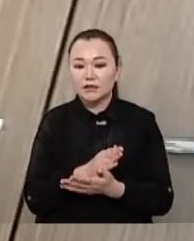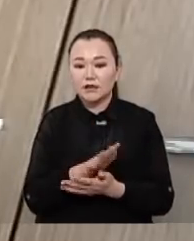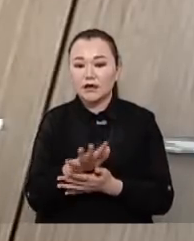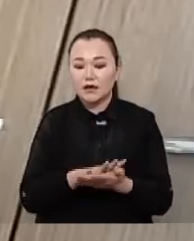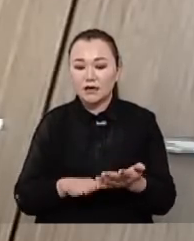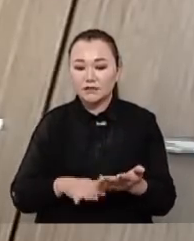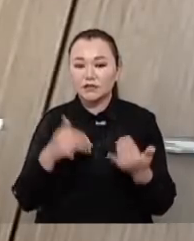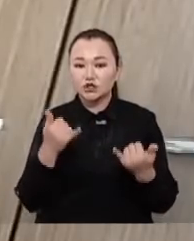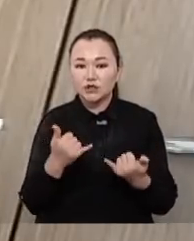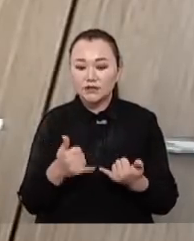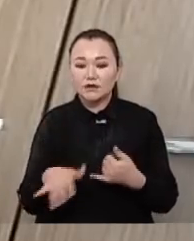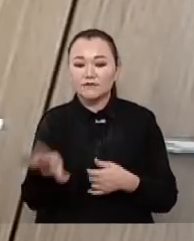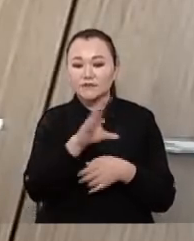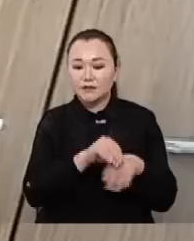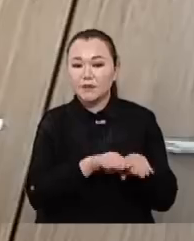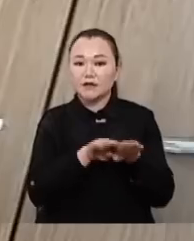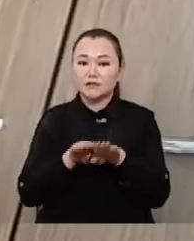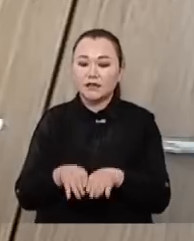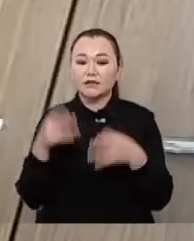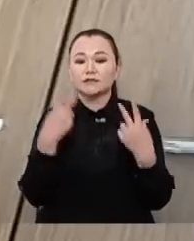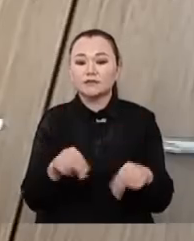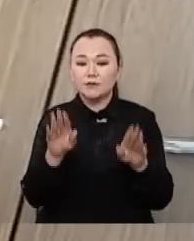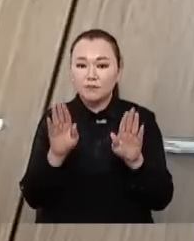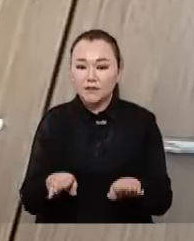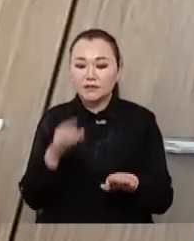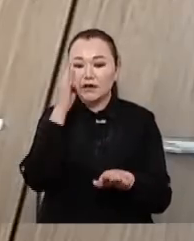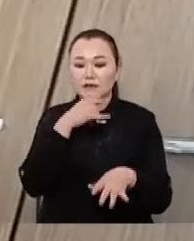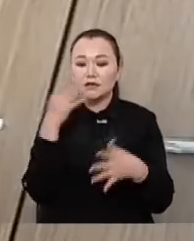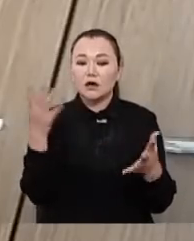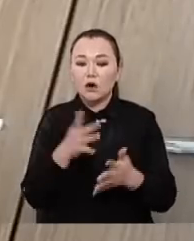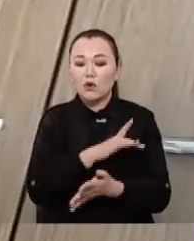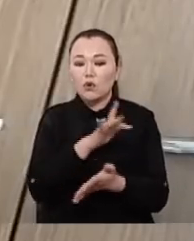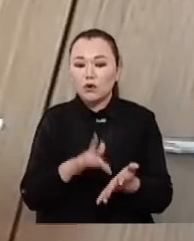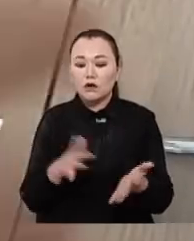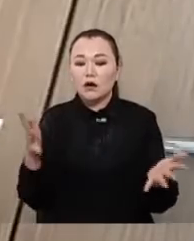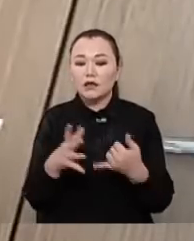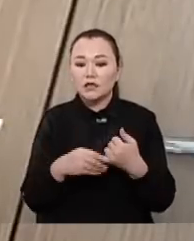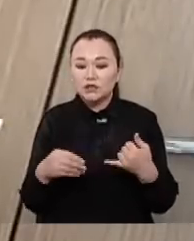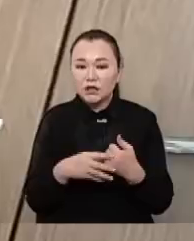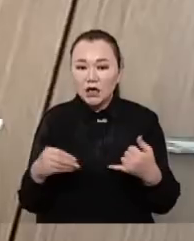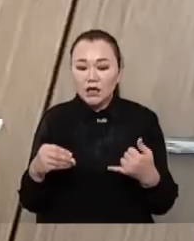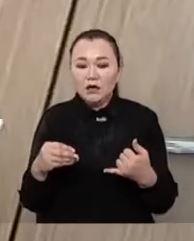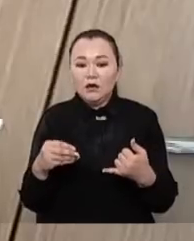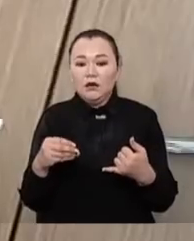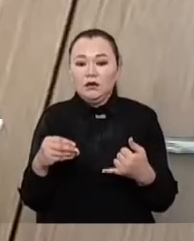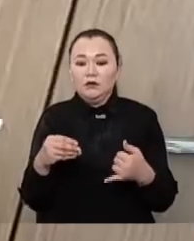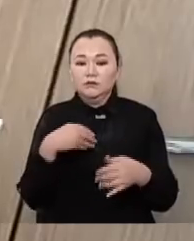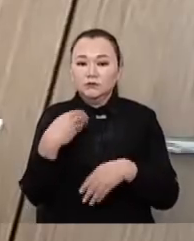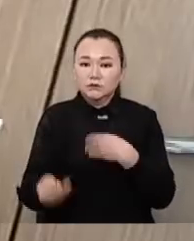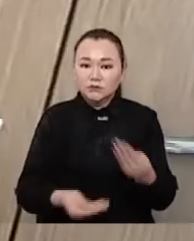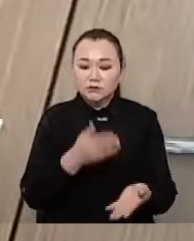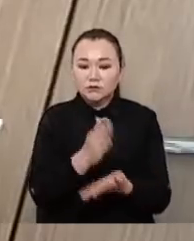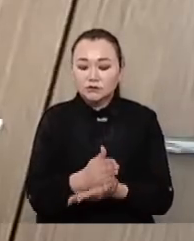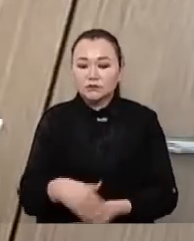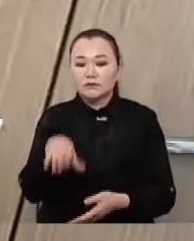Арыздар. Енді мысалға бәріне бірдей, қай жерде, Қазақстанның қай өңірінде қандай жер жаңағы беріліп жатыр,